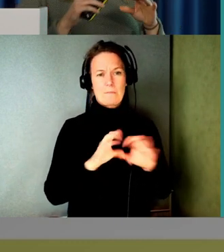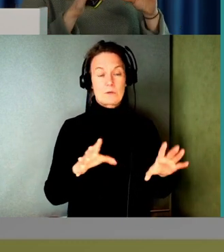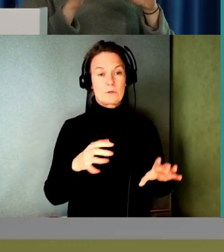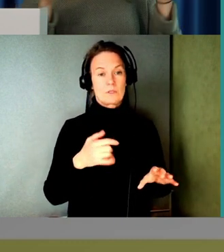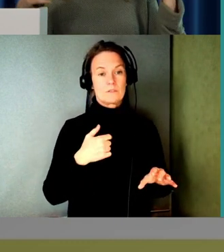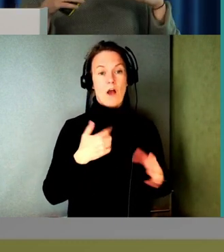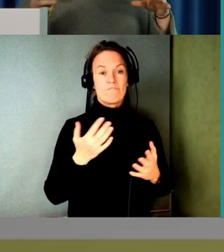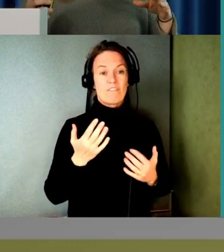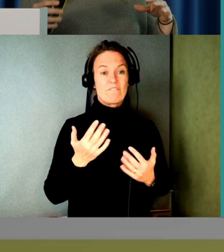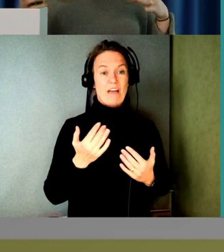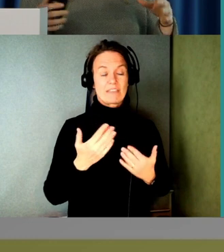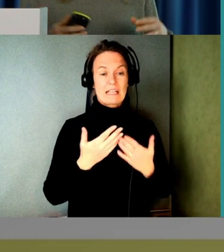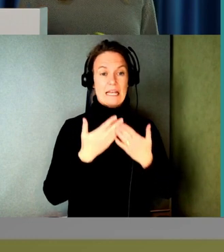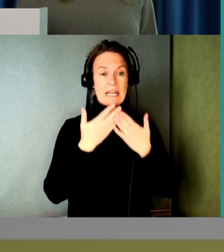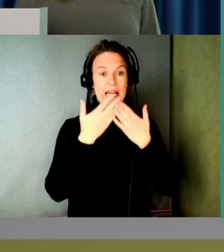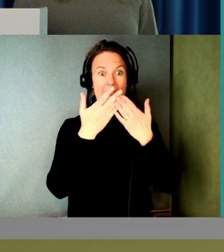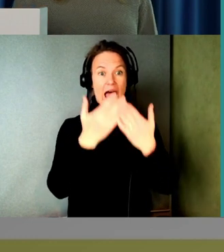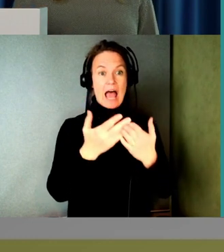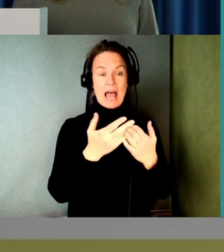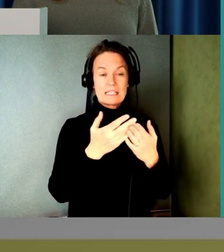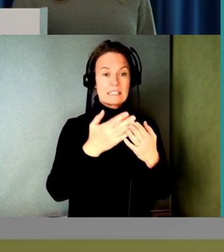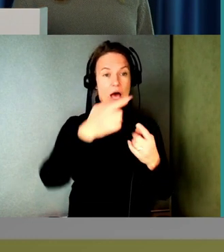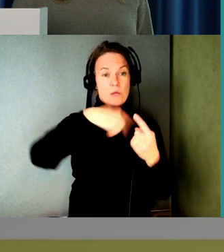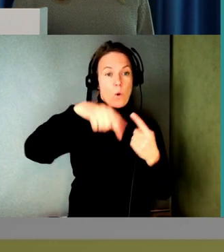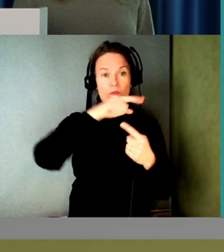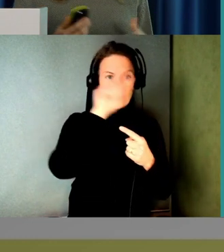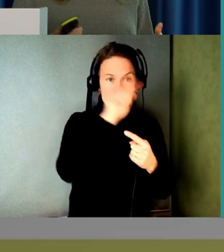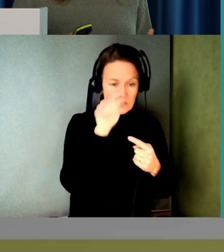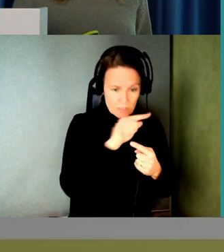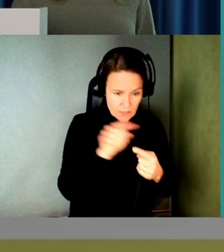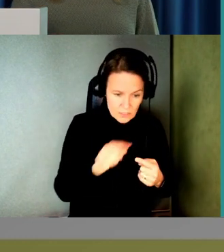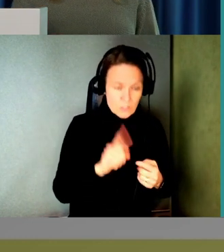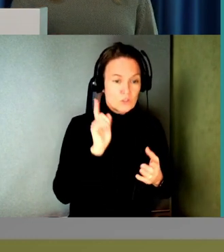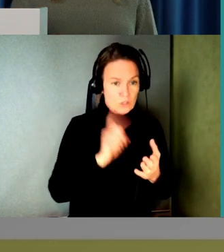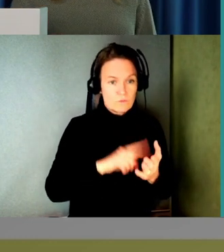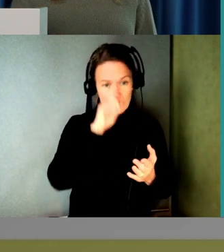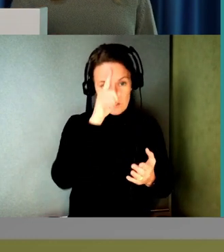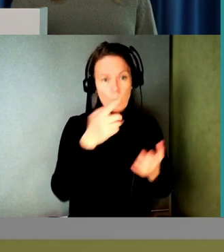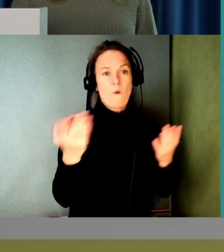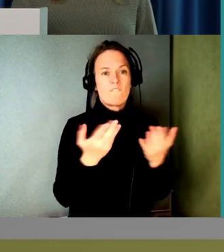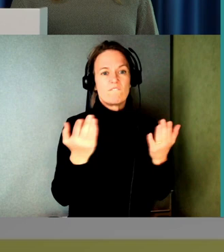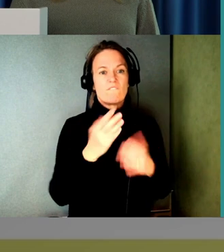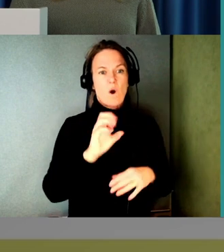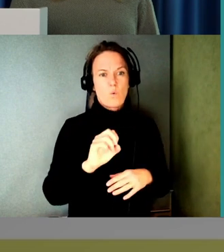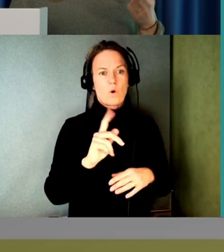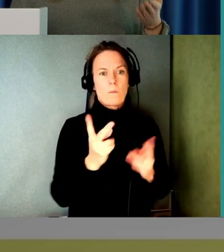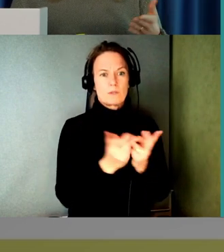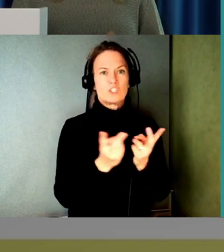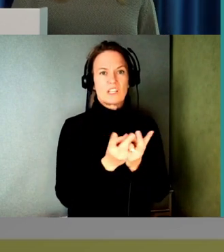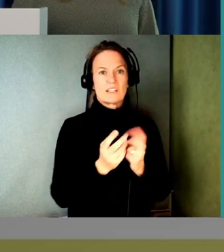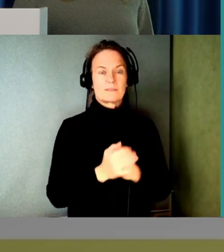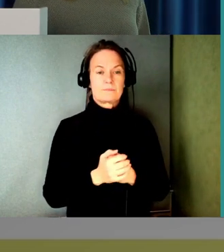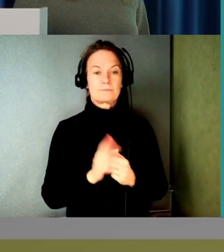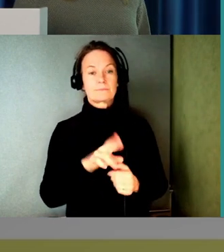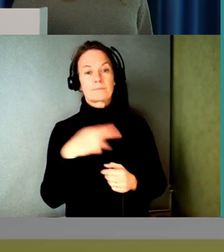förväntas läsa just runt omkring eh för att förstå någon av vad jag kan förvänta mig Eh